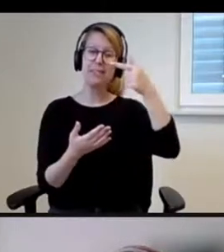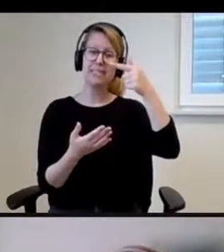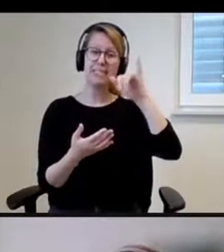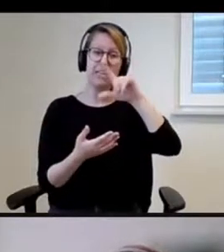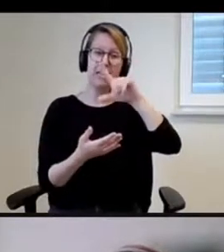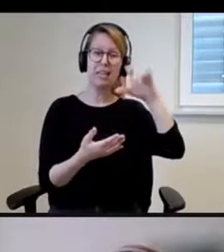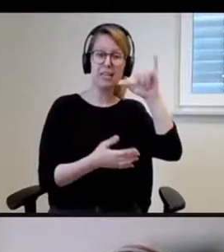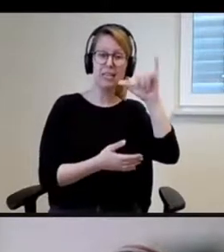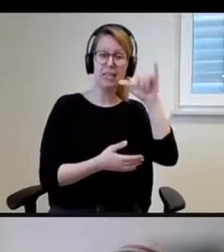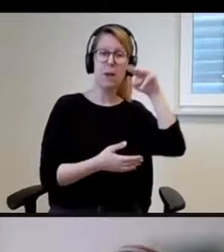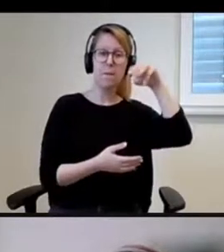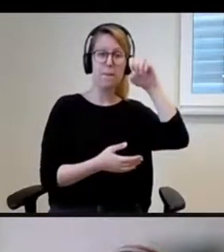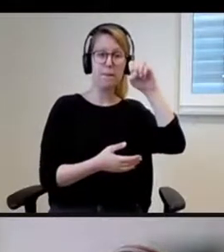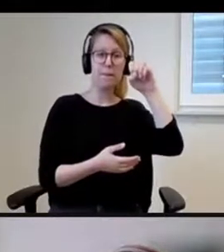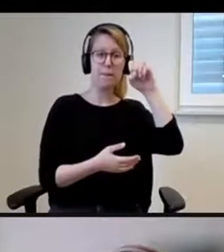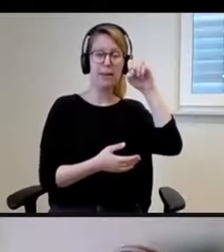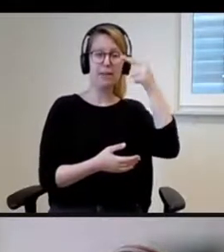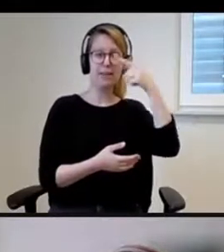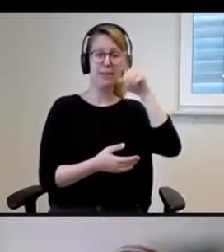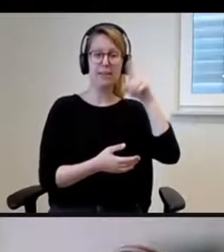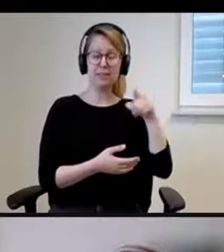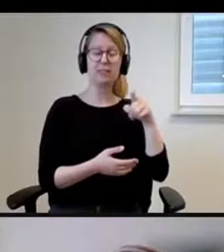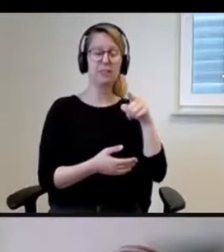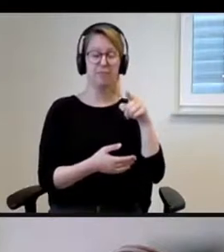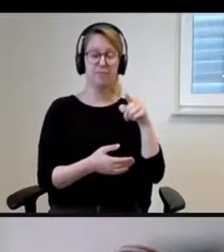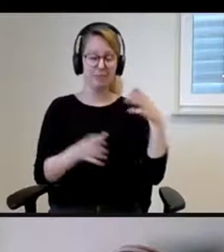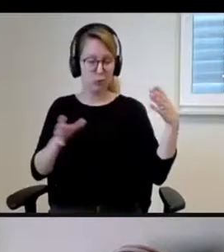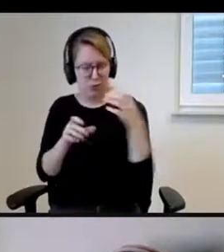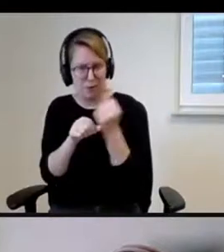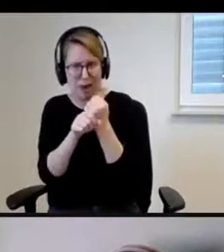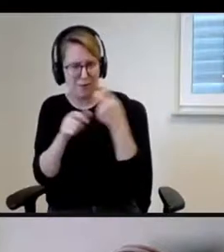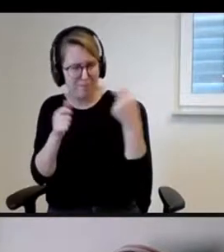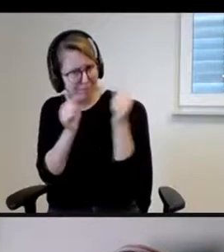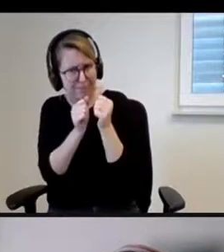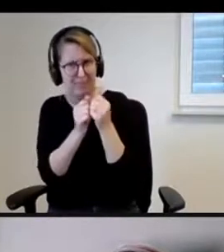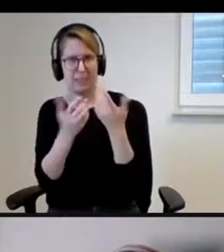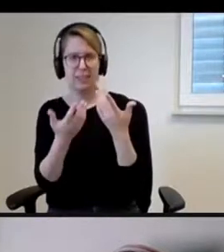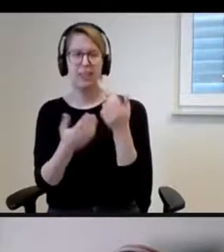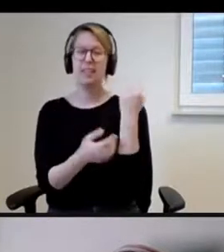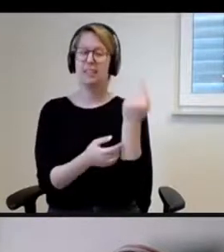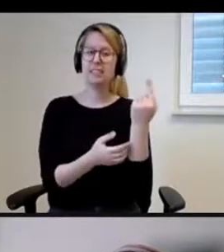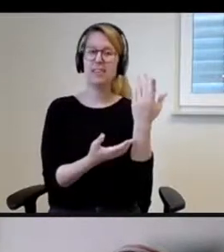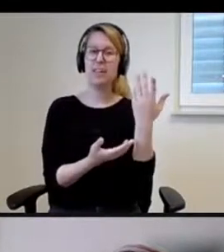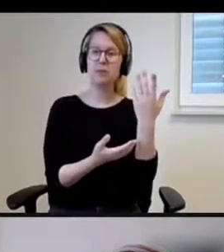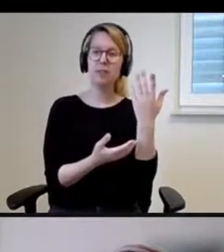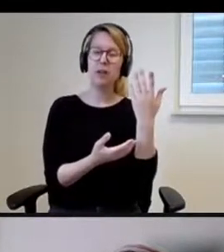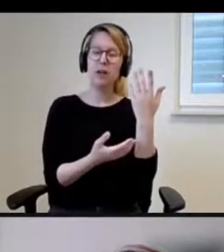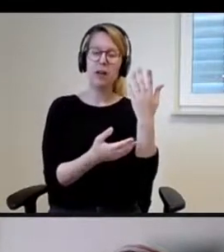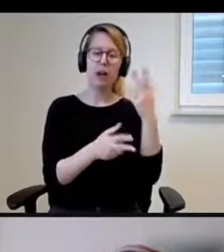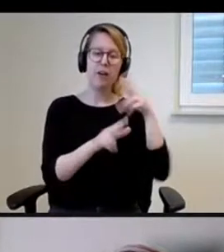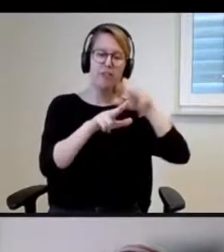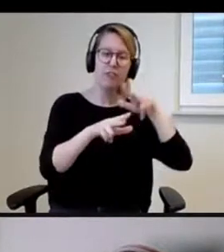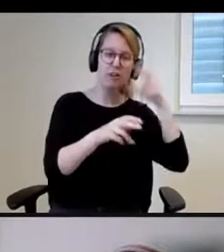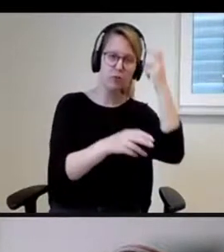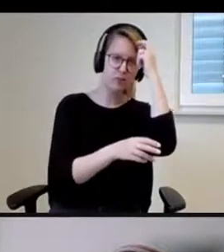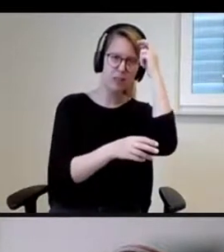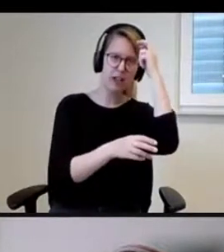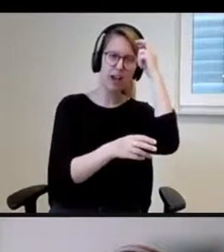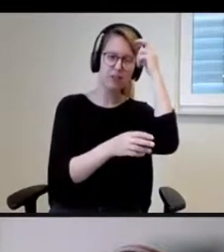membre à Luxembourg dans le conseil d'administration de InfoHandicap, mais aussi qui est vice-présidente de